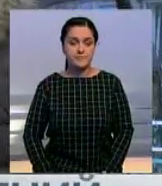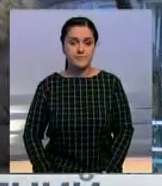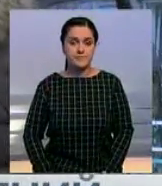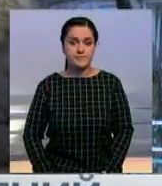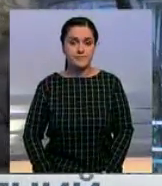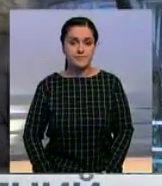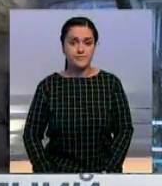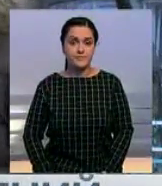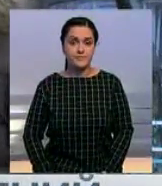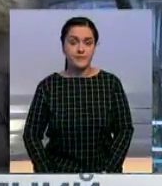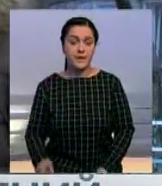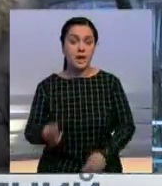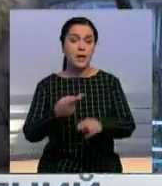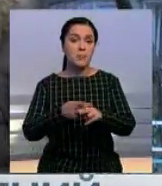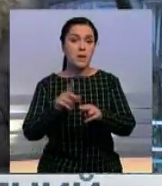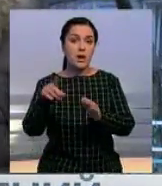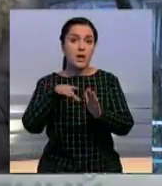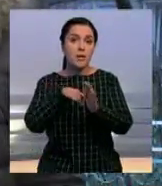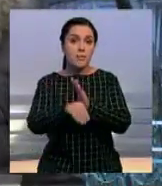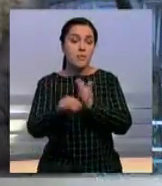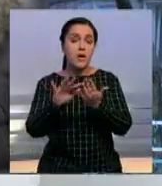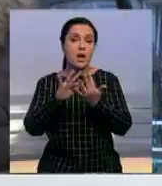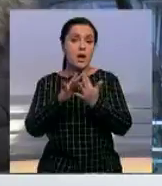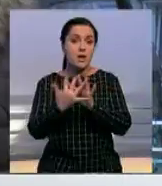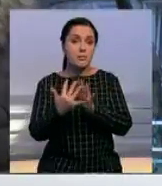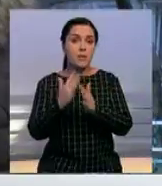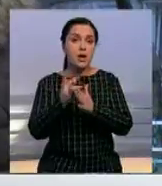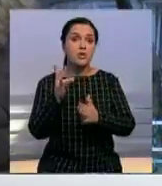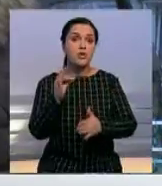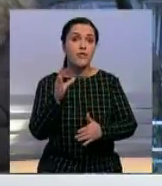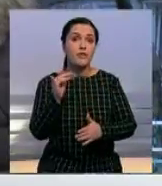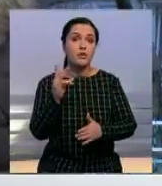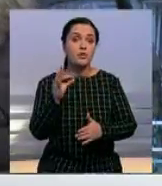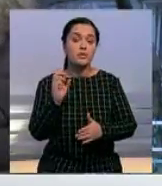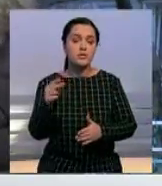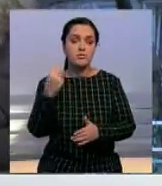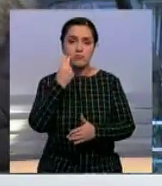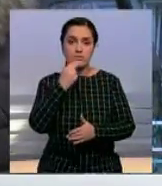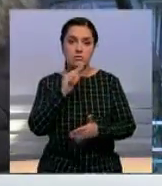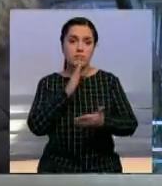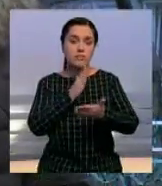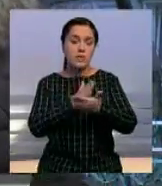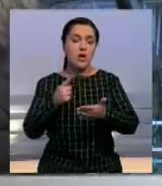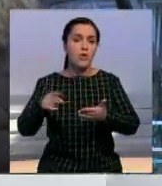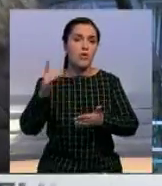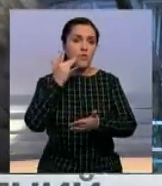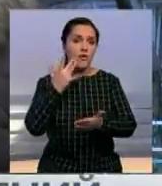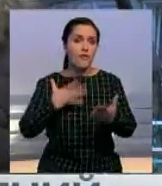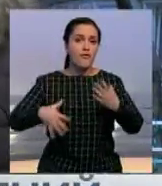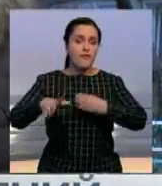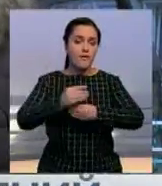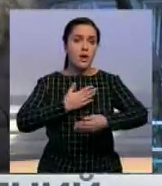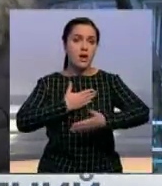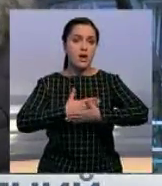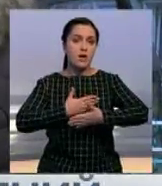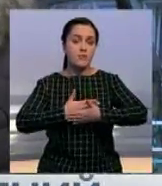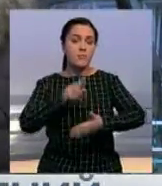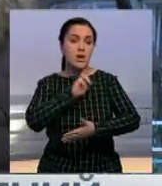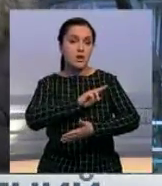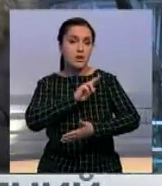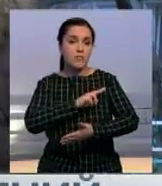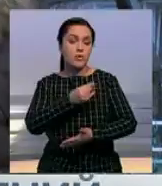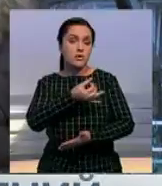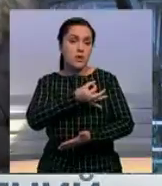Новоникольское уже давно признано одним из самых образцовых сел Казахстана. Все, за что не возьмутся местные жители, обязательно получается и приносит свою